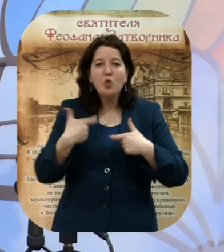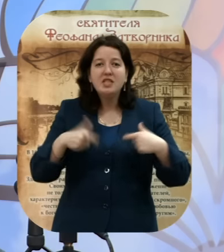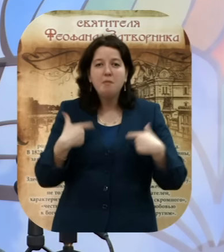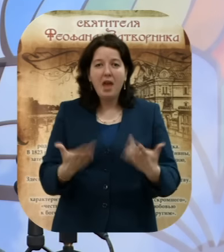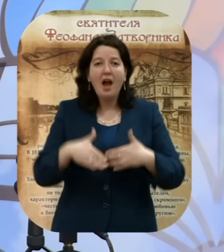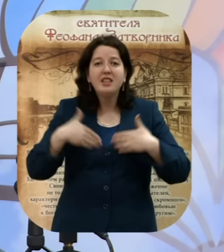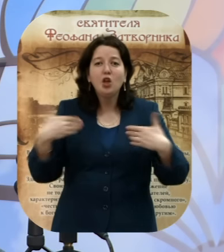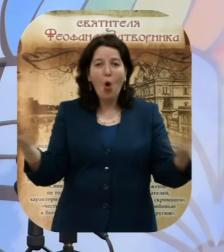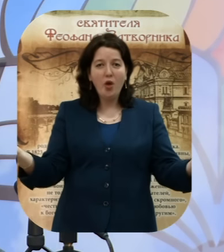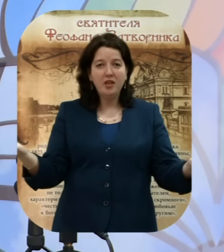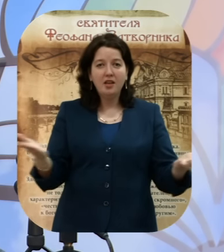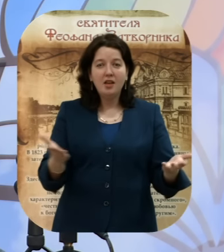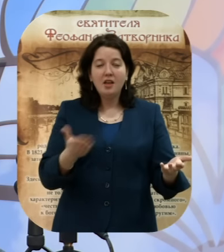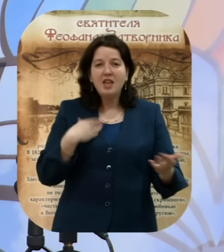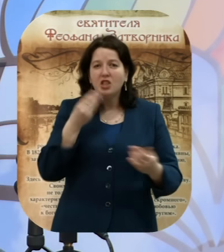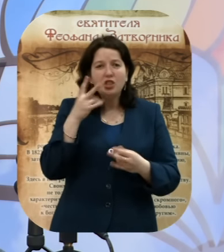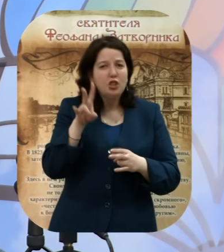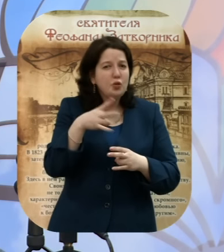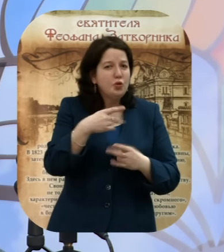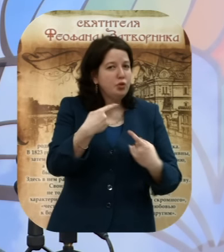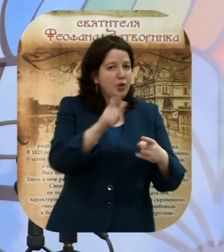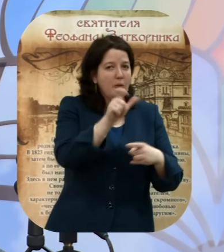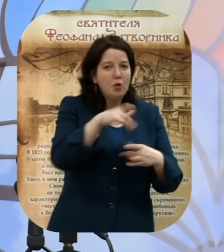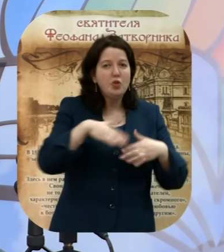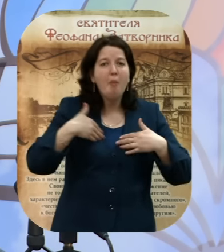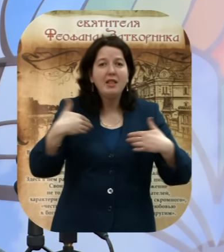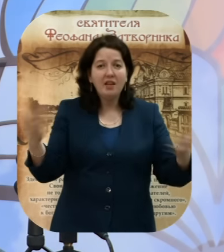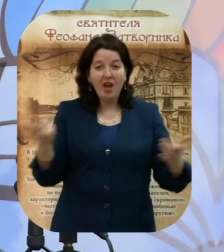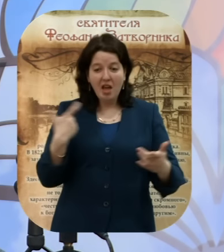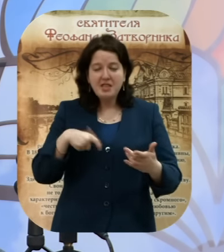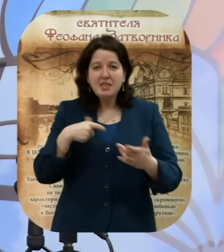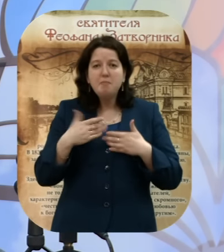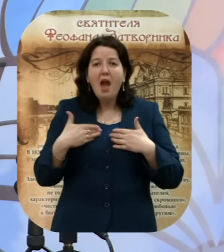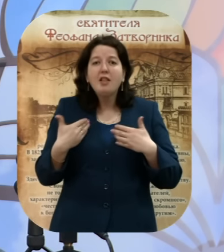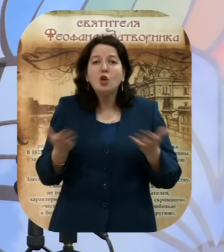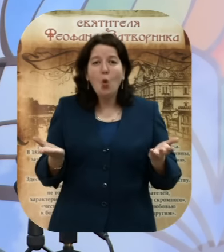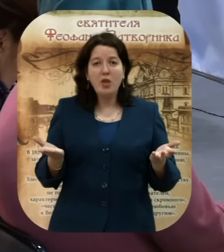Речь идет не о том, чтобы людям открывать. Себе это открой это.